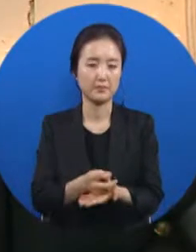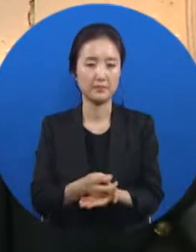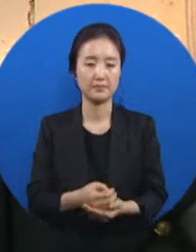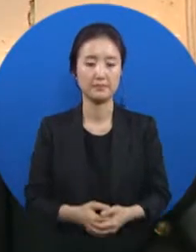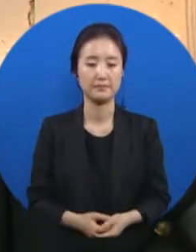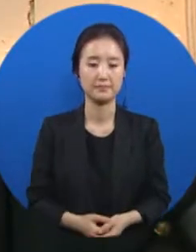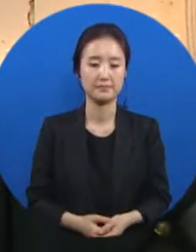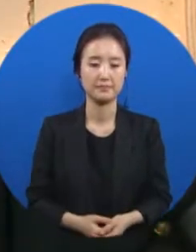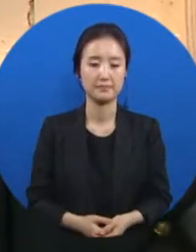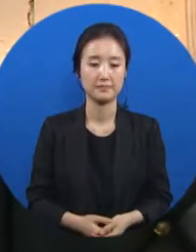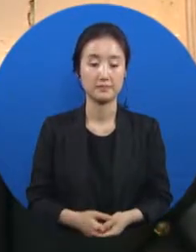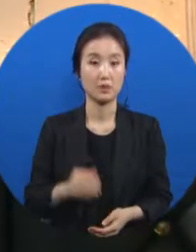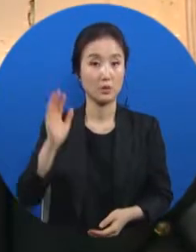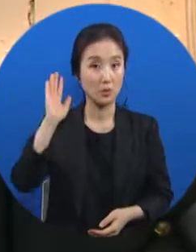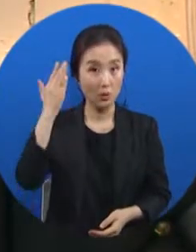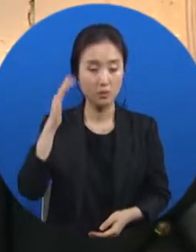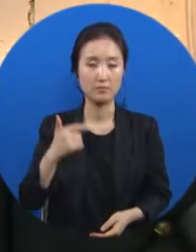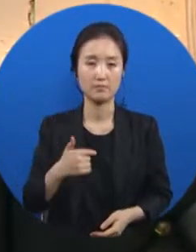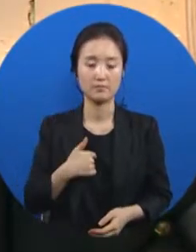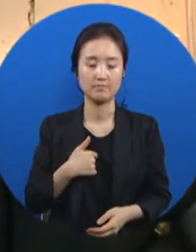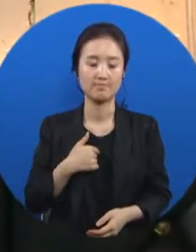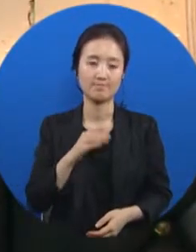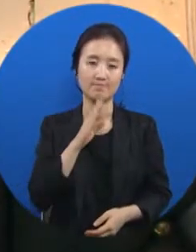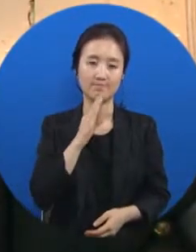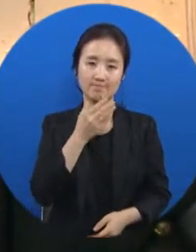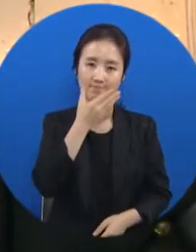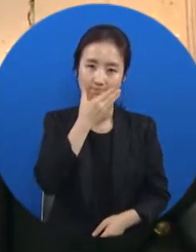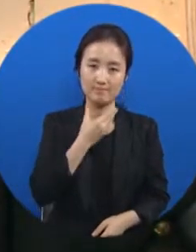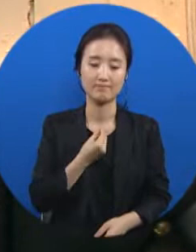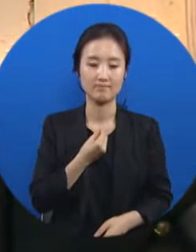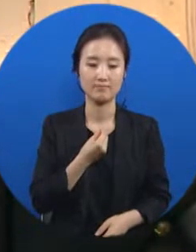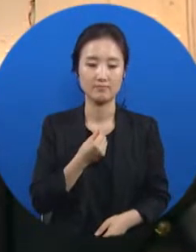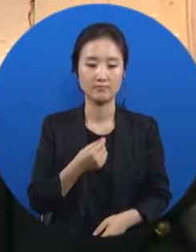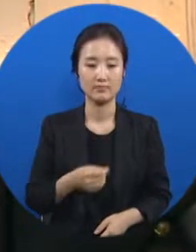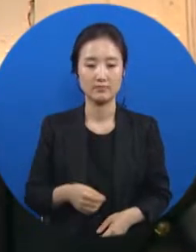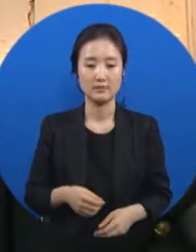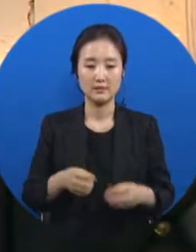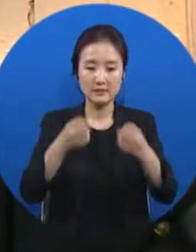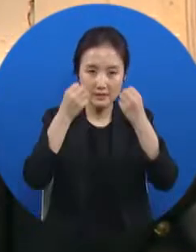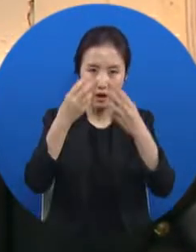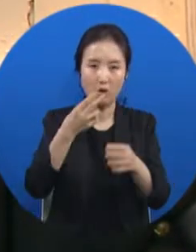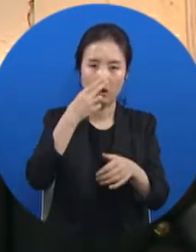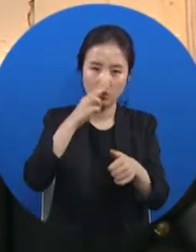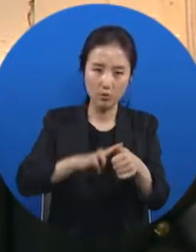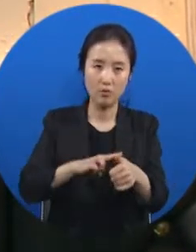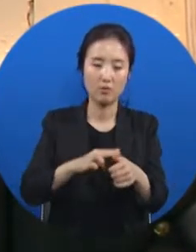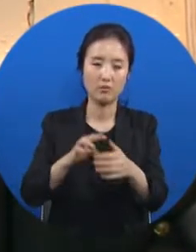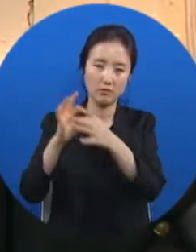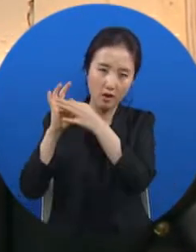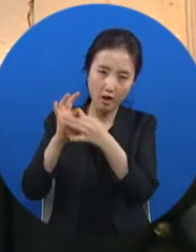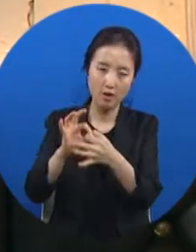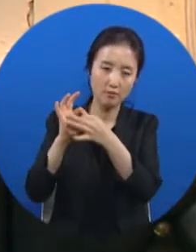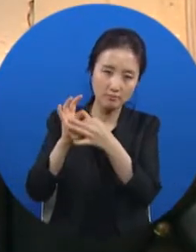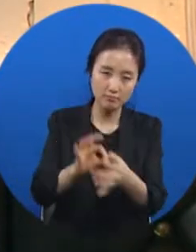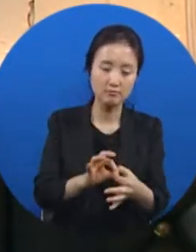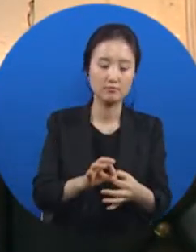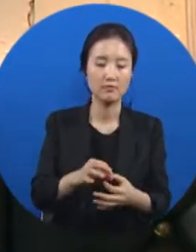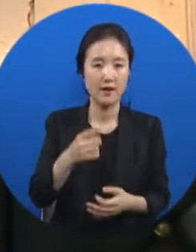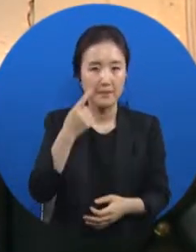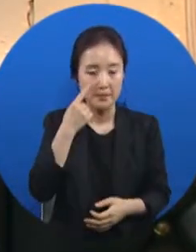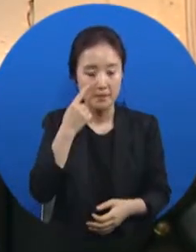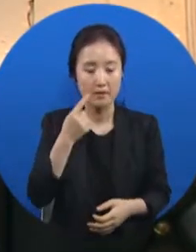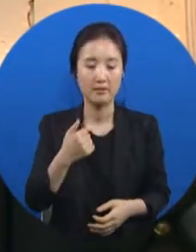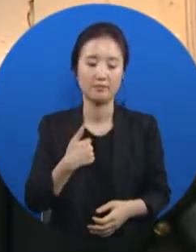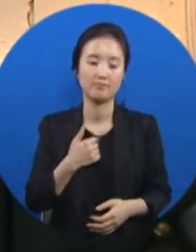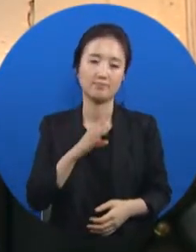요즘은 정말 행복합니다. 매일매일이 이렇게 새로운 도전을 마주치면서도 행복한 적은 처음인 것 같아요. 앞으로 더 행복하겠죠.